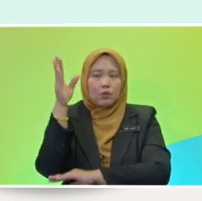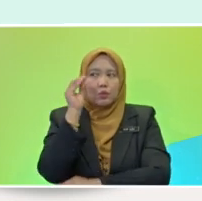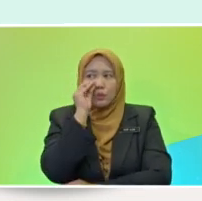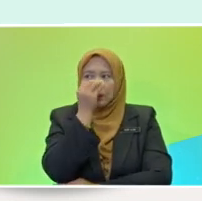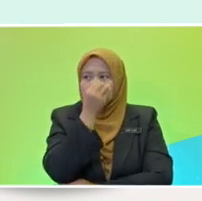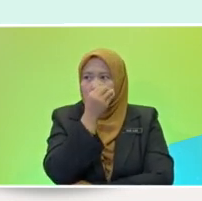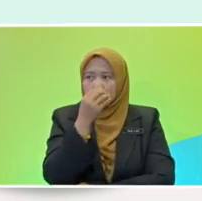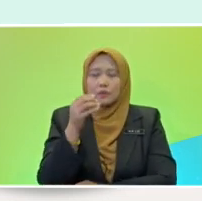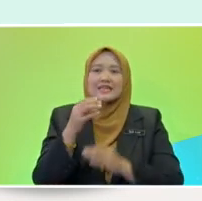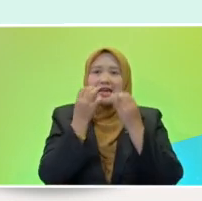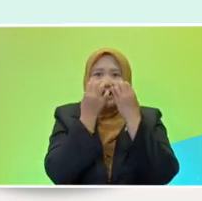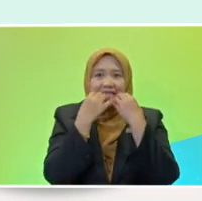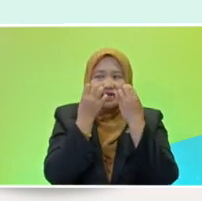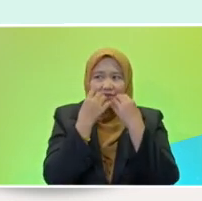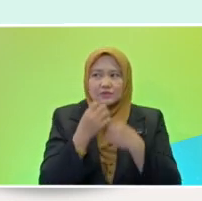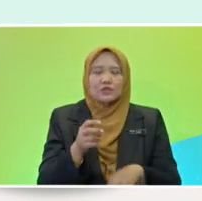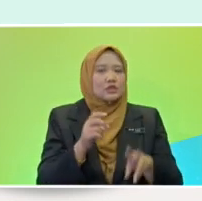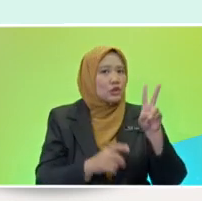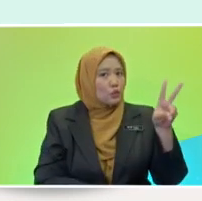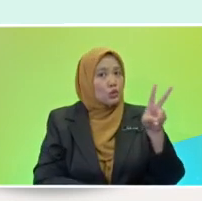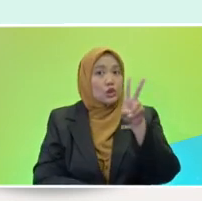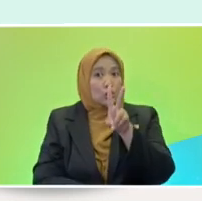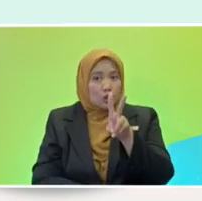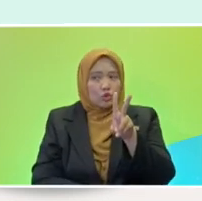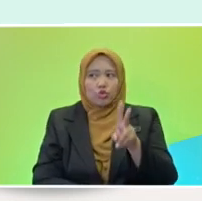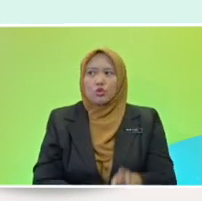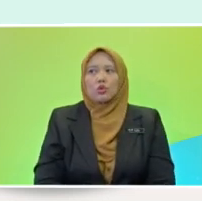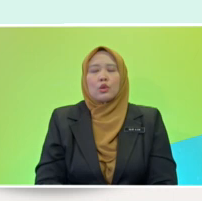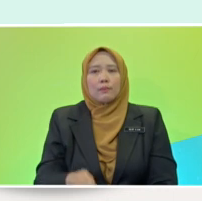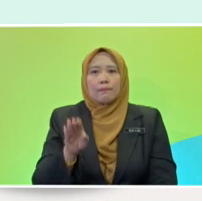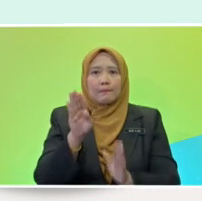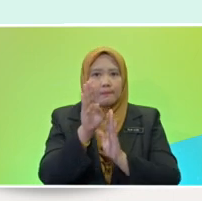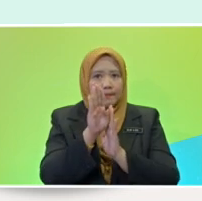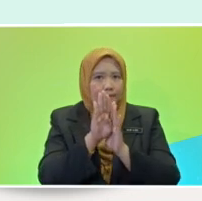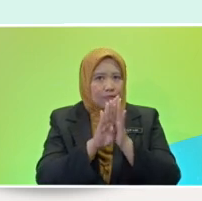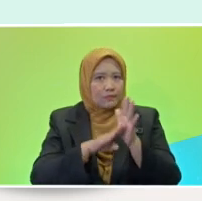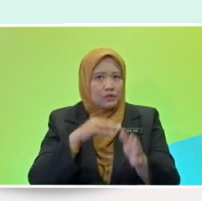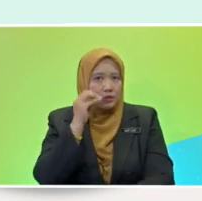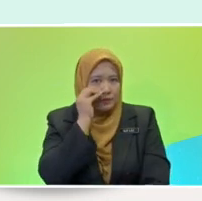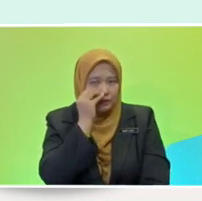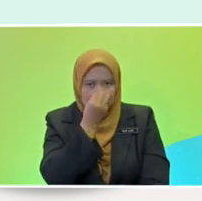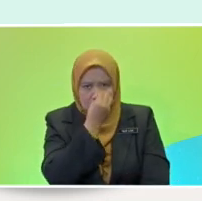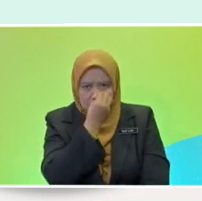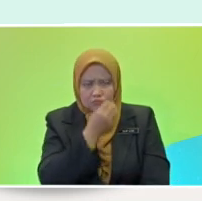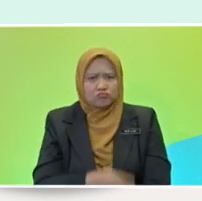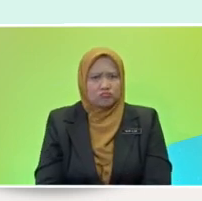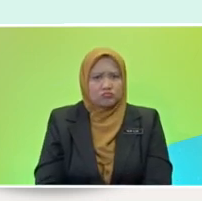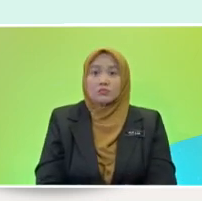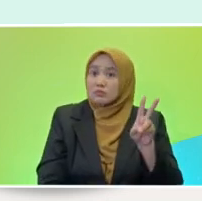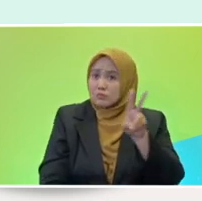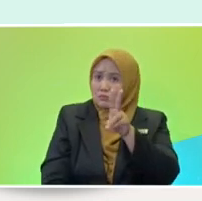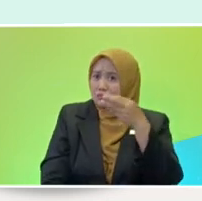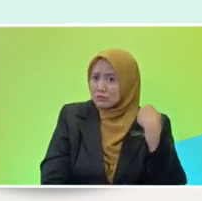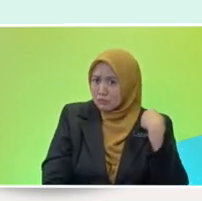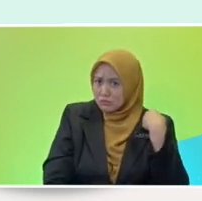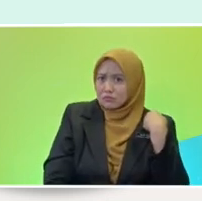pokok jagung kedua-duanya berbunga ada bunga kepada jagung nih Aduh sebenarnya kan tadi saya udah terang